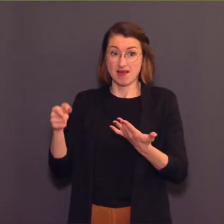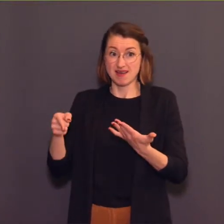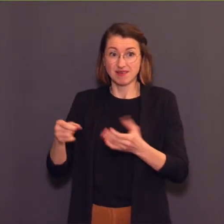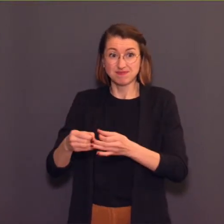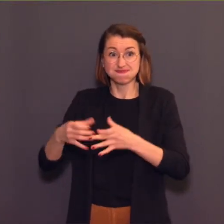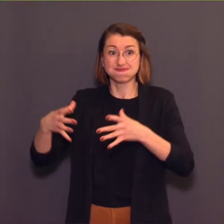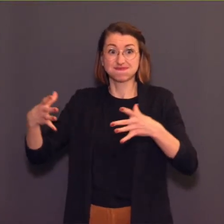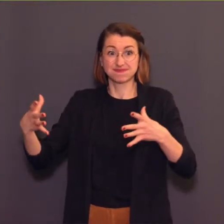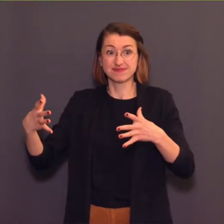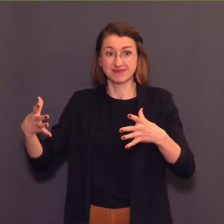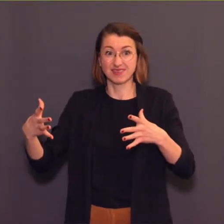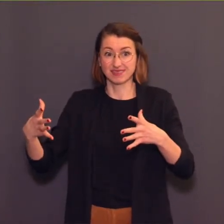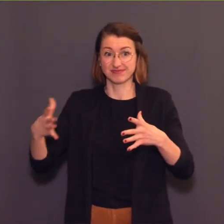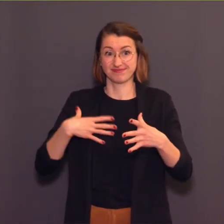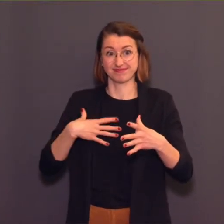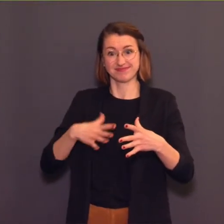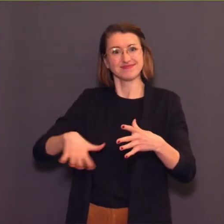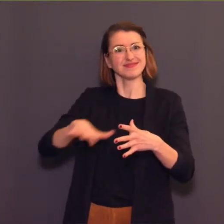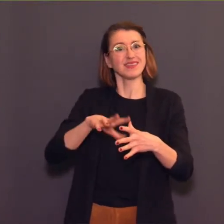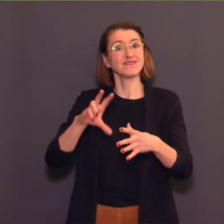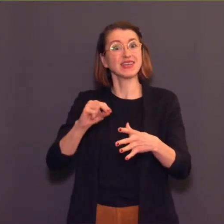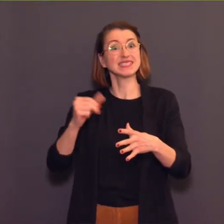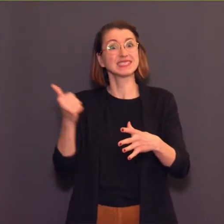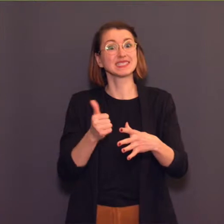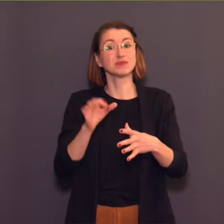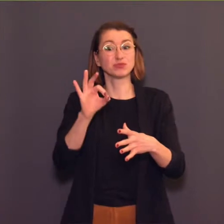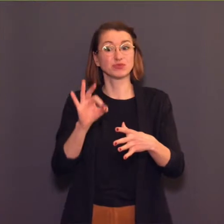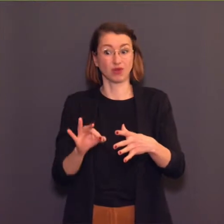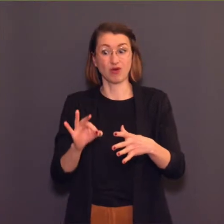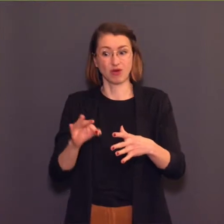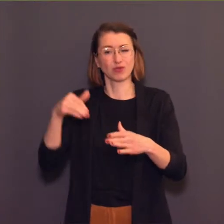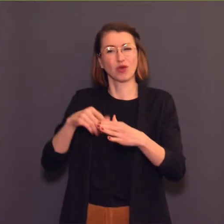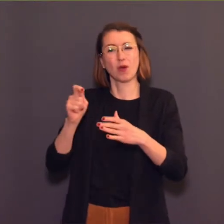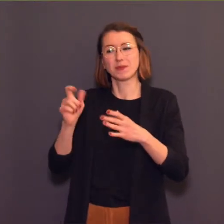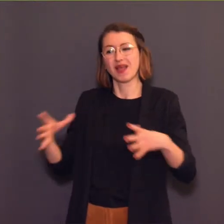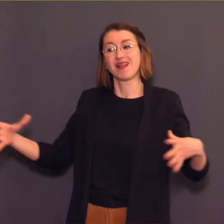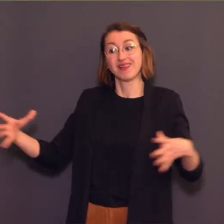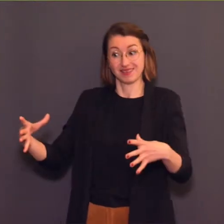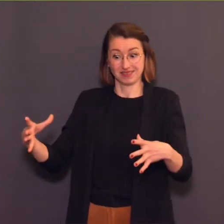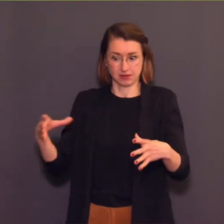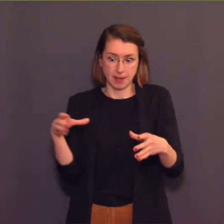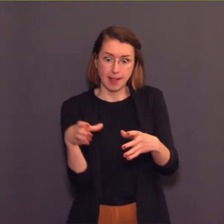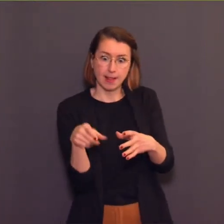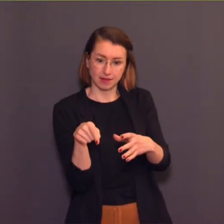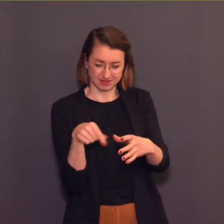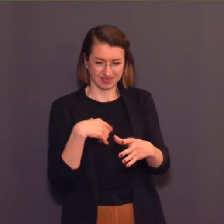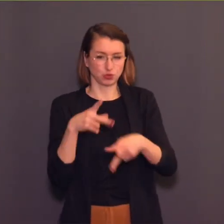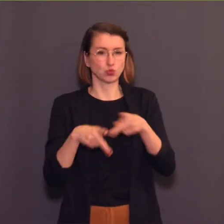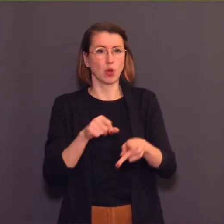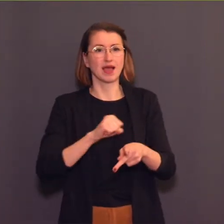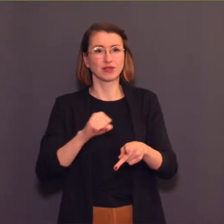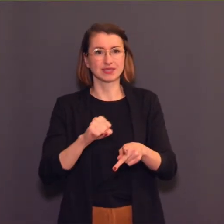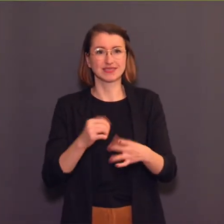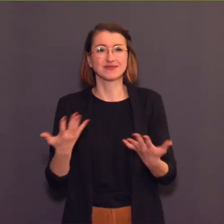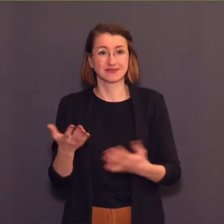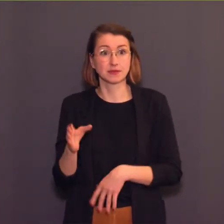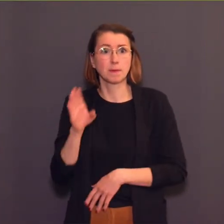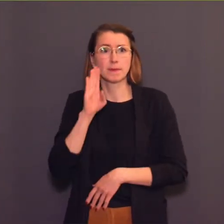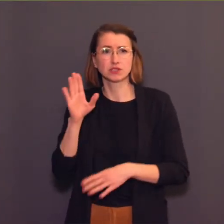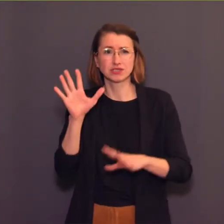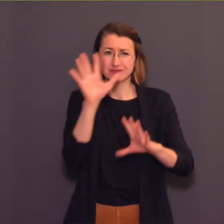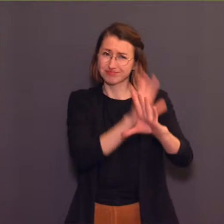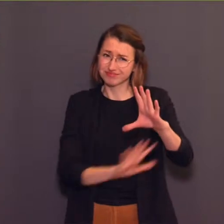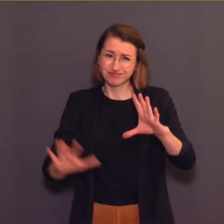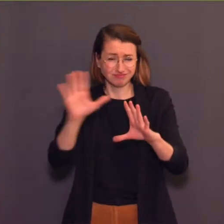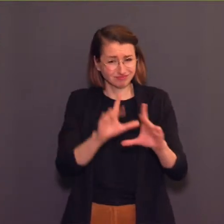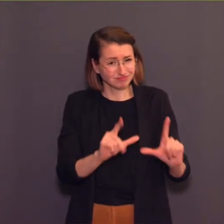intensifs. Ceci se remarque dans tout le pays, même si l'occupation en soins intensifs, plus spécifiquement, est le plus